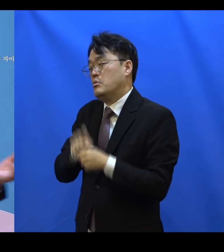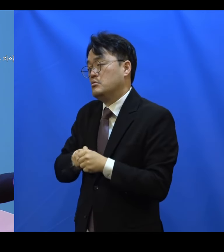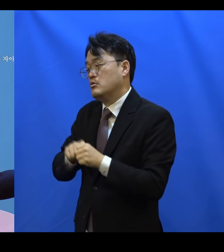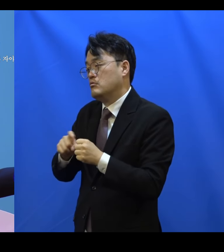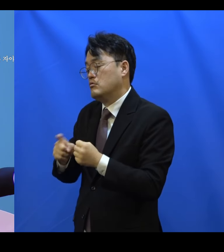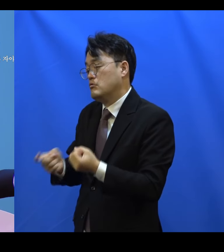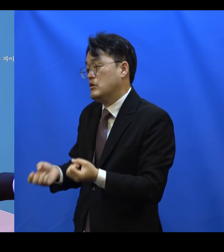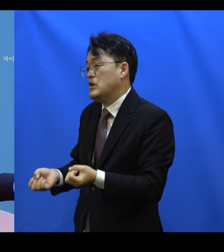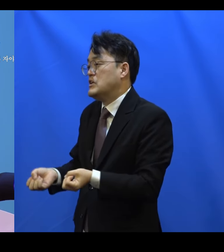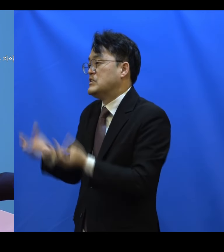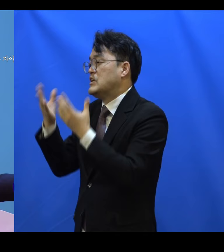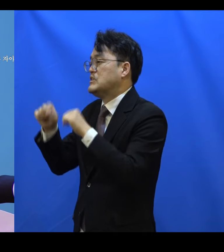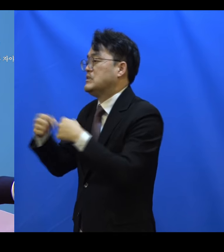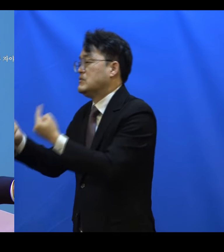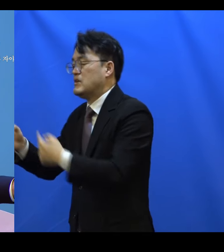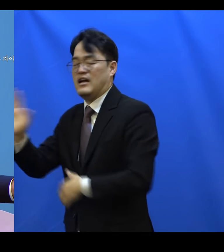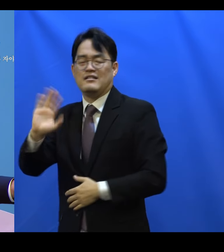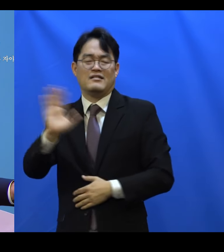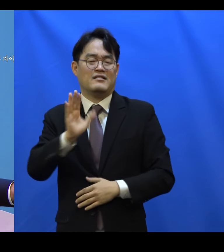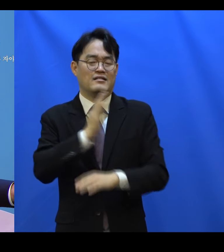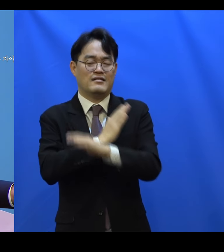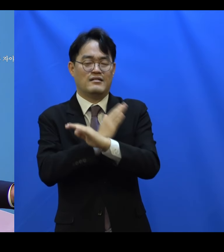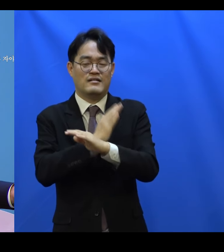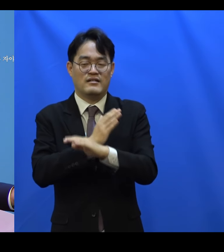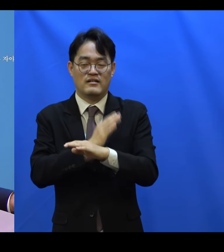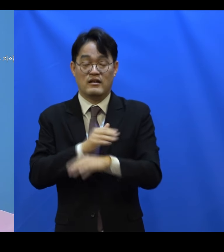누릴 수 있는 만큼 누리라는 거예요. 누리라는 거예요.